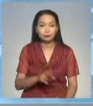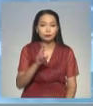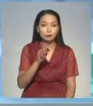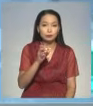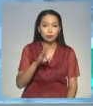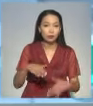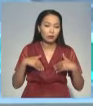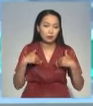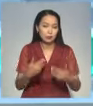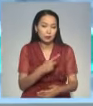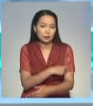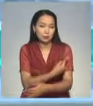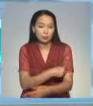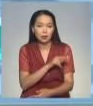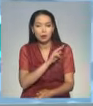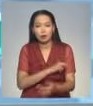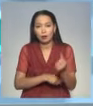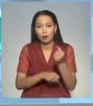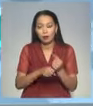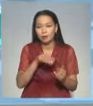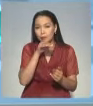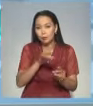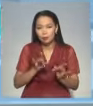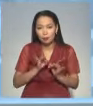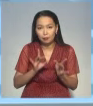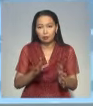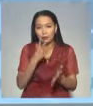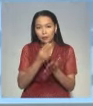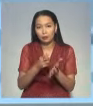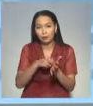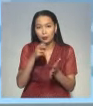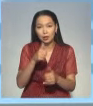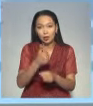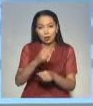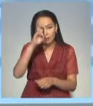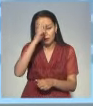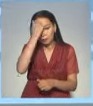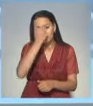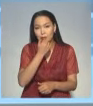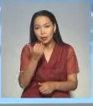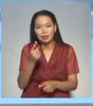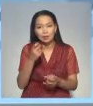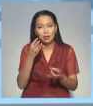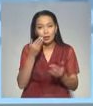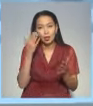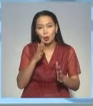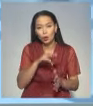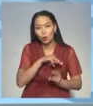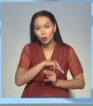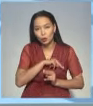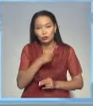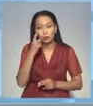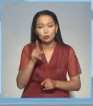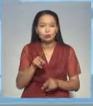Касым-Жомарт Токаев поздравил медработников с профессиональным праздником. В своем письме глава государства поблагодарил их за нелегкий труд и отметил, что они с